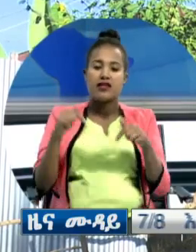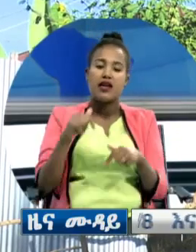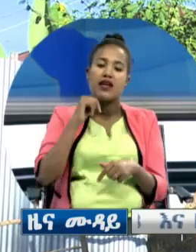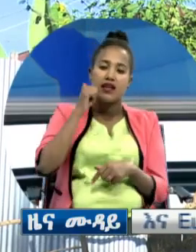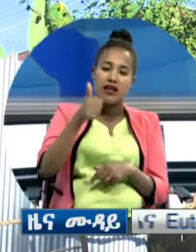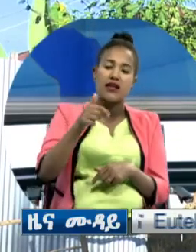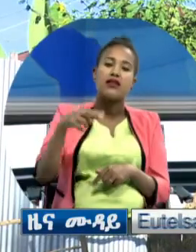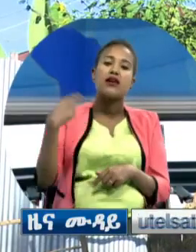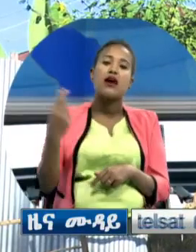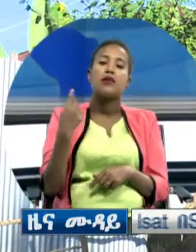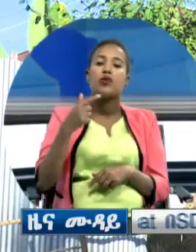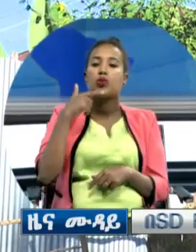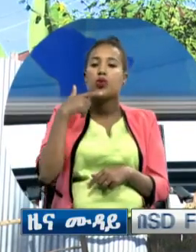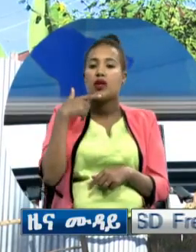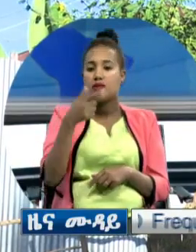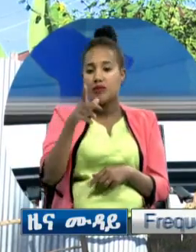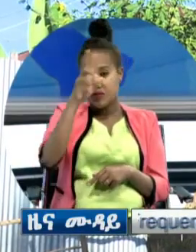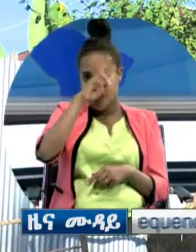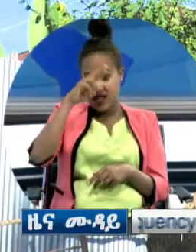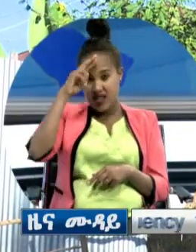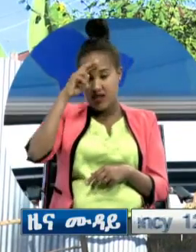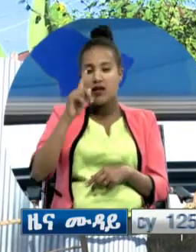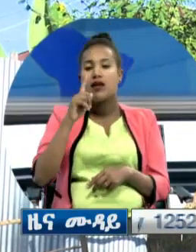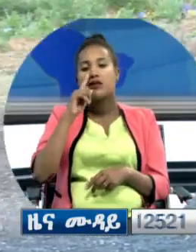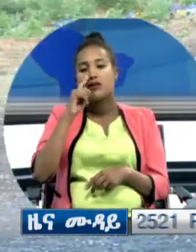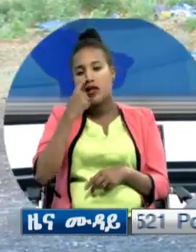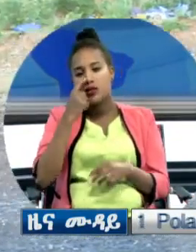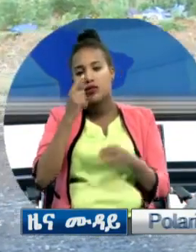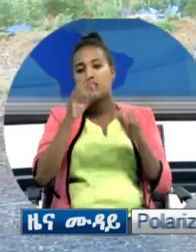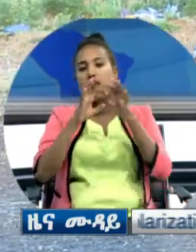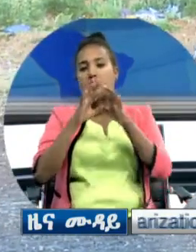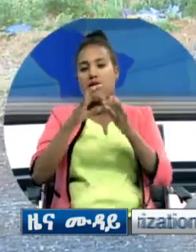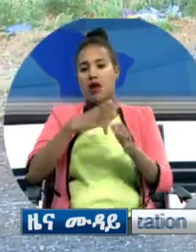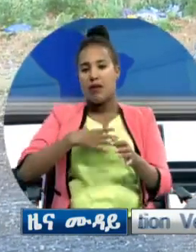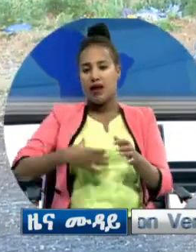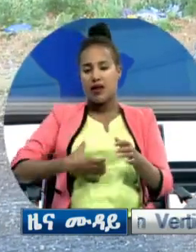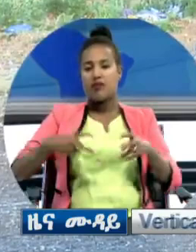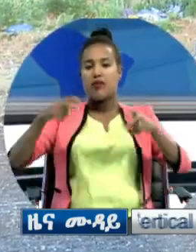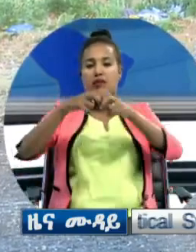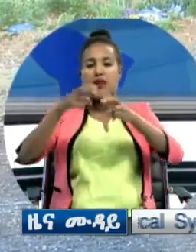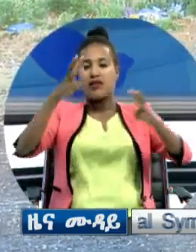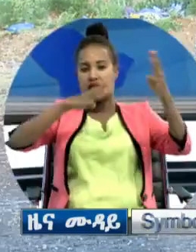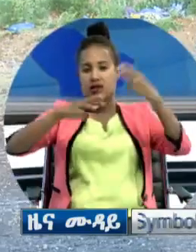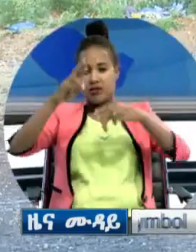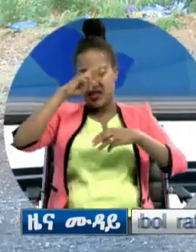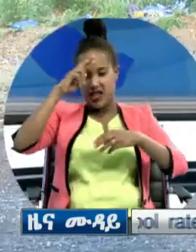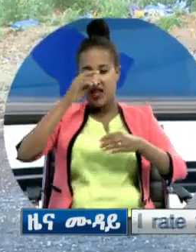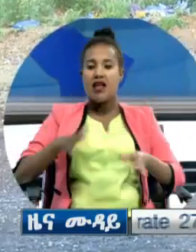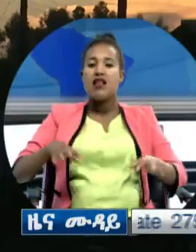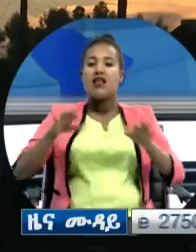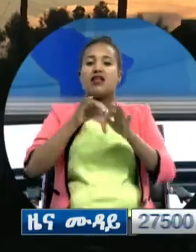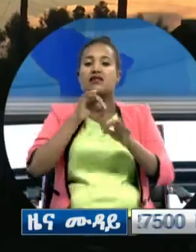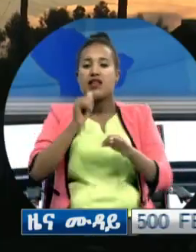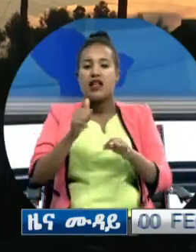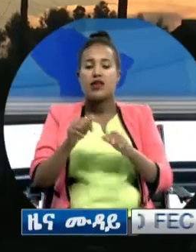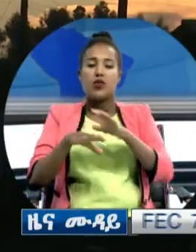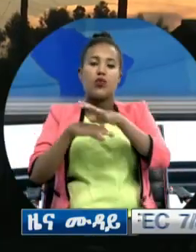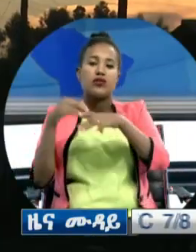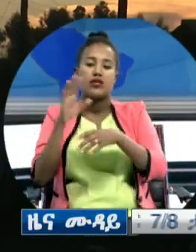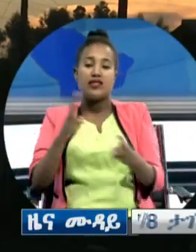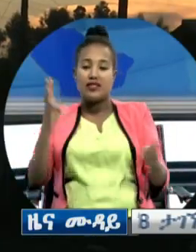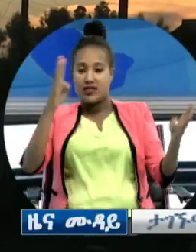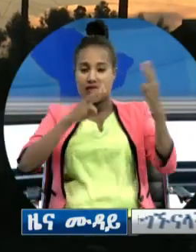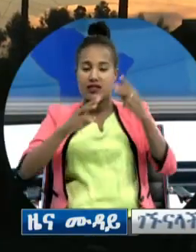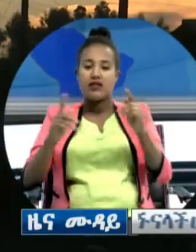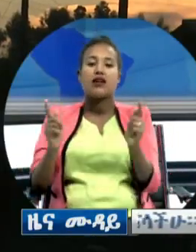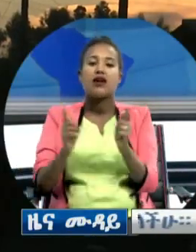ተጠቃሚ ትሆናላችሁ በሚል ምክንያት የተሰላችሁት የማህበሩ አባላት በመብራት ችግር ምክንያት ላልተፈለገ ወጪና ችግርም